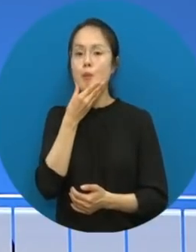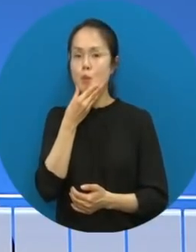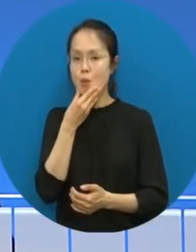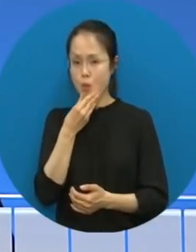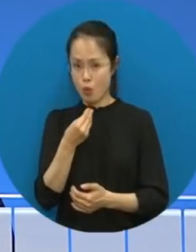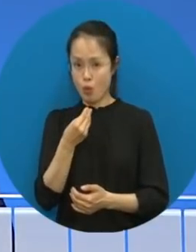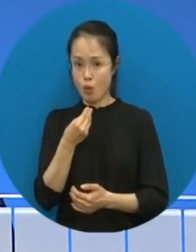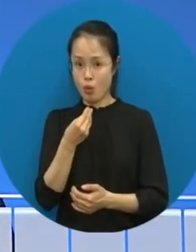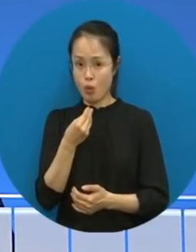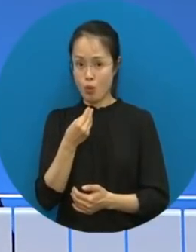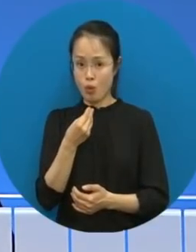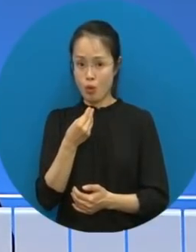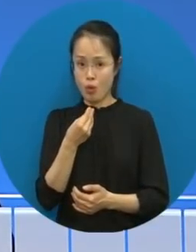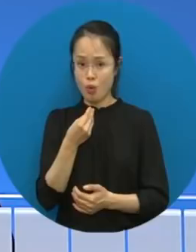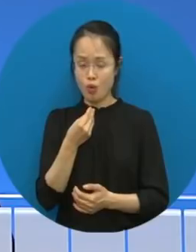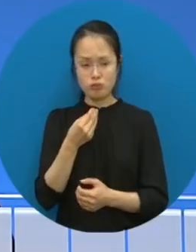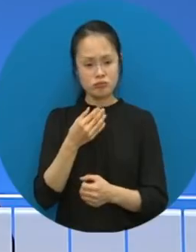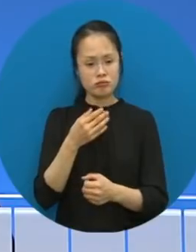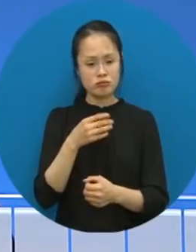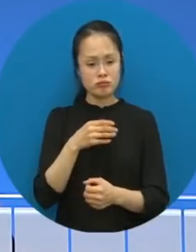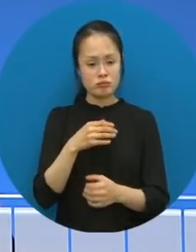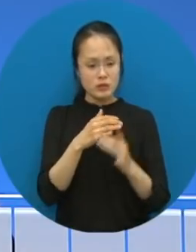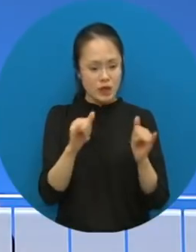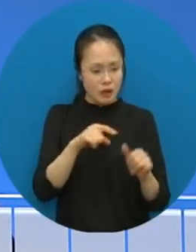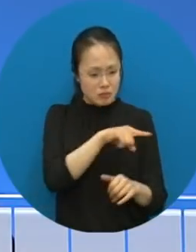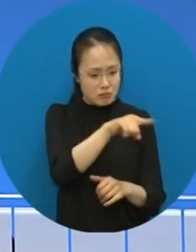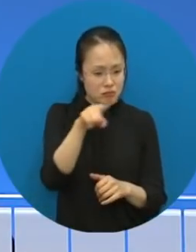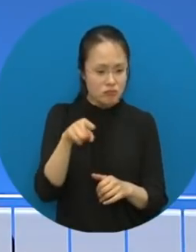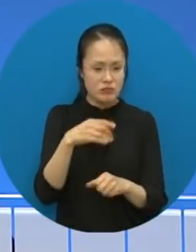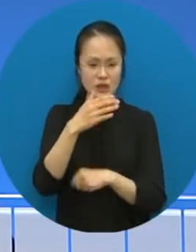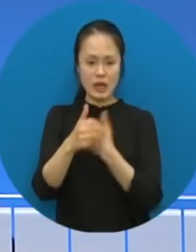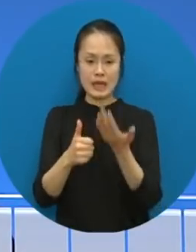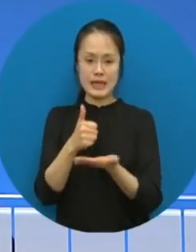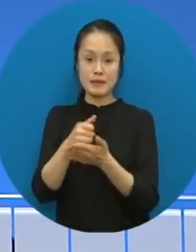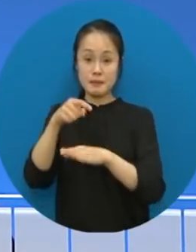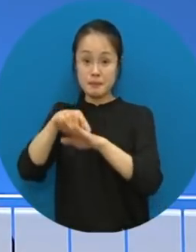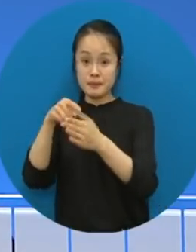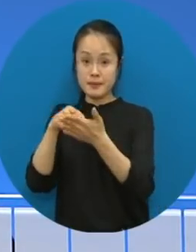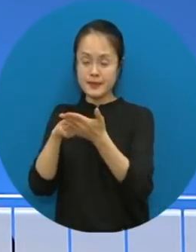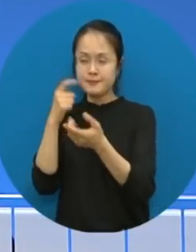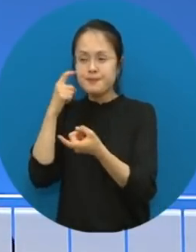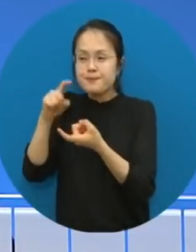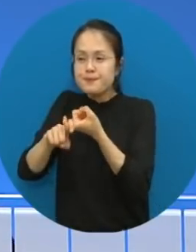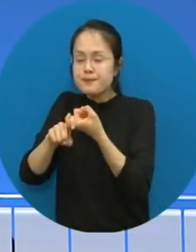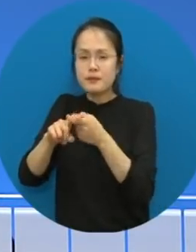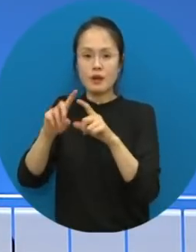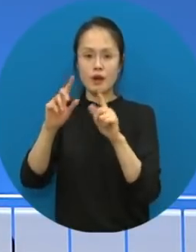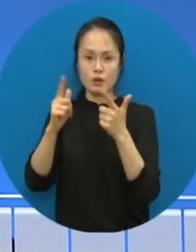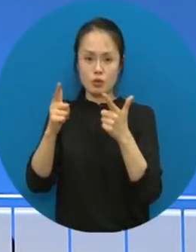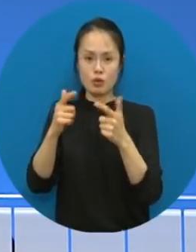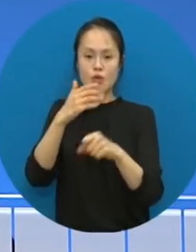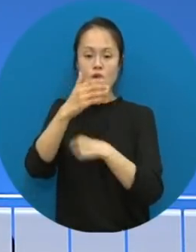하나님의 마음에는 관심이 없고 하나님의 주머니에만 관심이 있습니다.